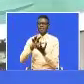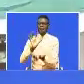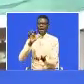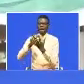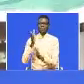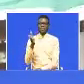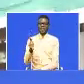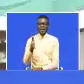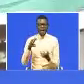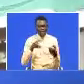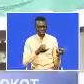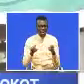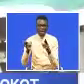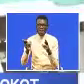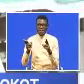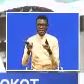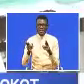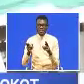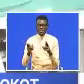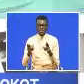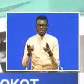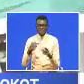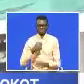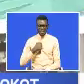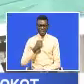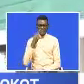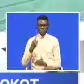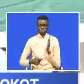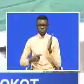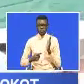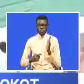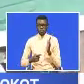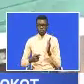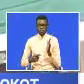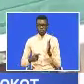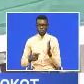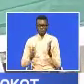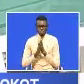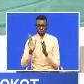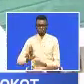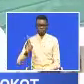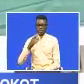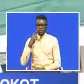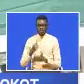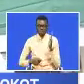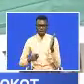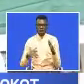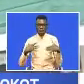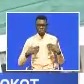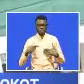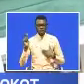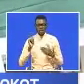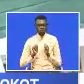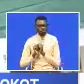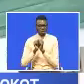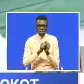Ndani ya mto Jordan. Ndio mimi nikasema tukapokurana uhuru tukasema tulikuwa tunapeleka Wakenya wote,